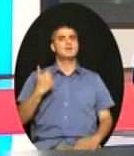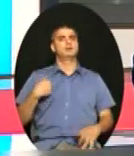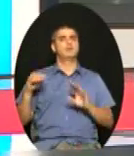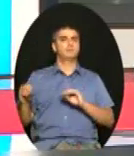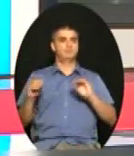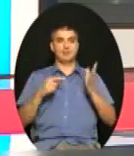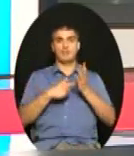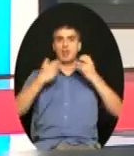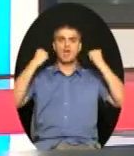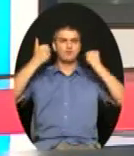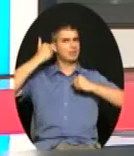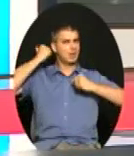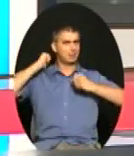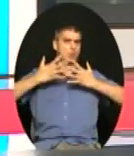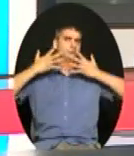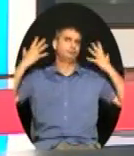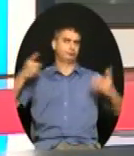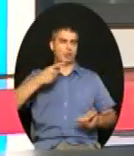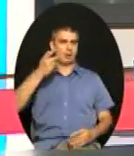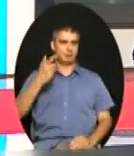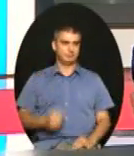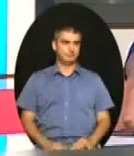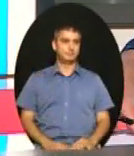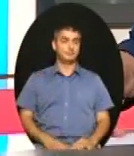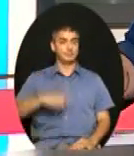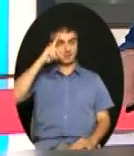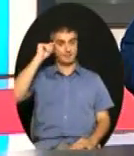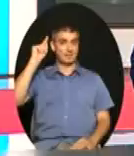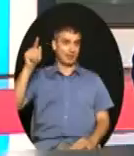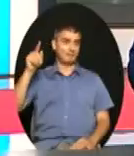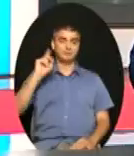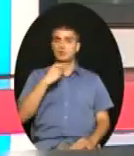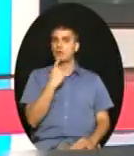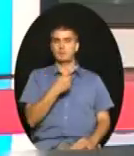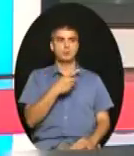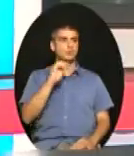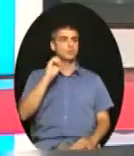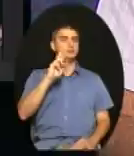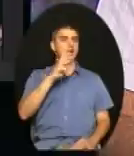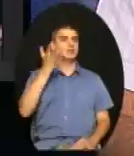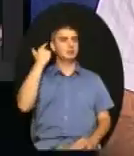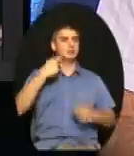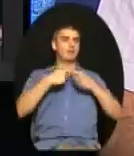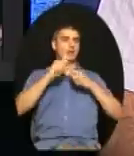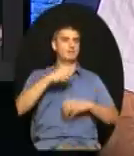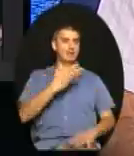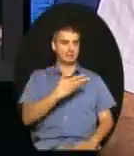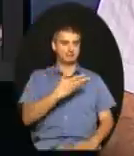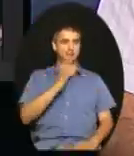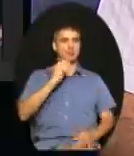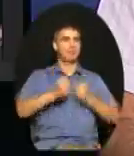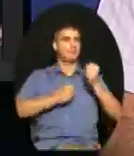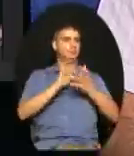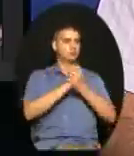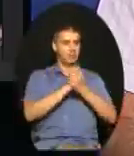אנחנו עכשיו בעקבות ההפגנה הגדולה שהייתה אתמול בתל אביב. צריך לומר מוסי רז לשעבר חבר כנסת, מתאמר,